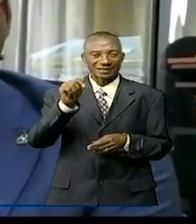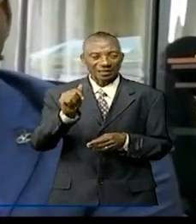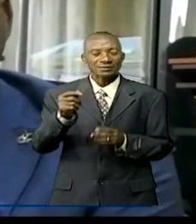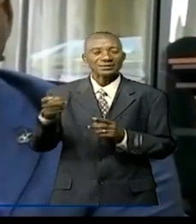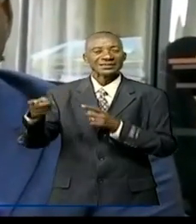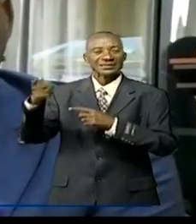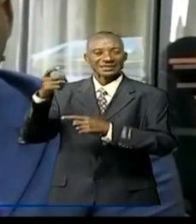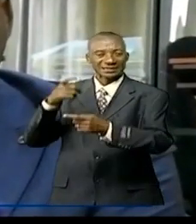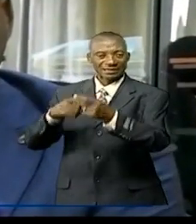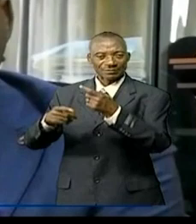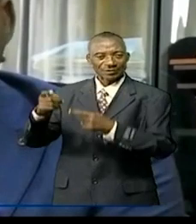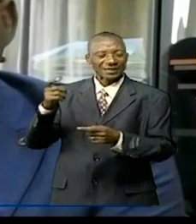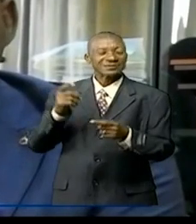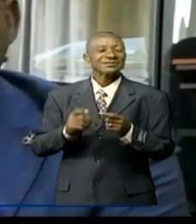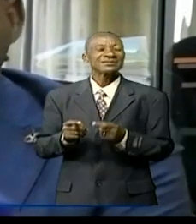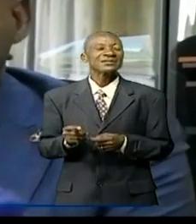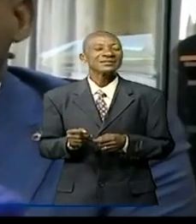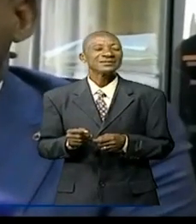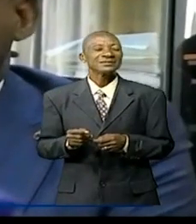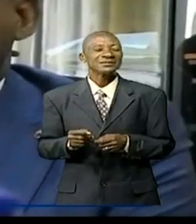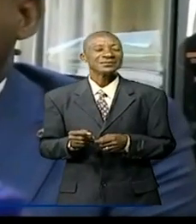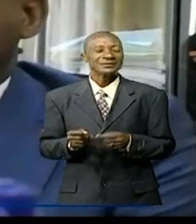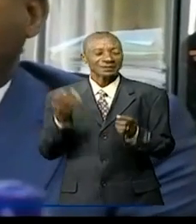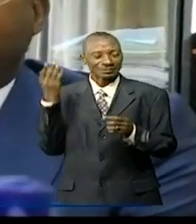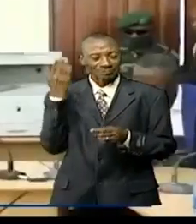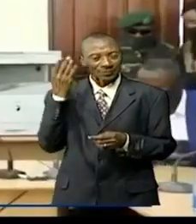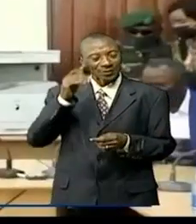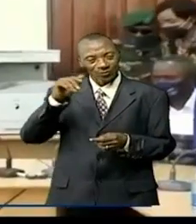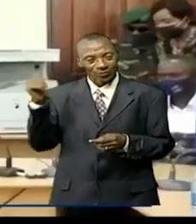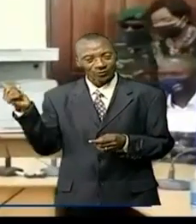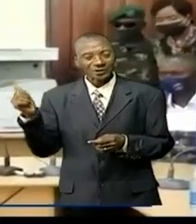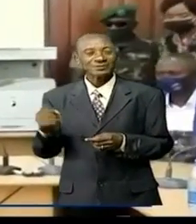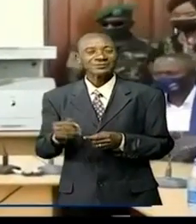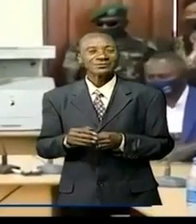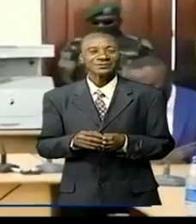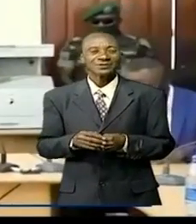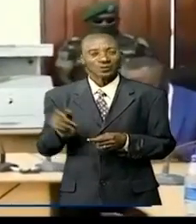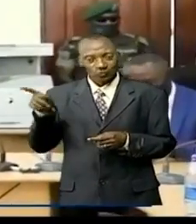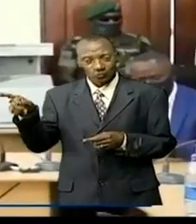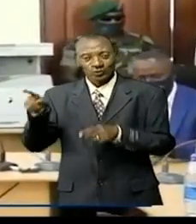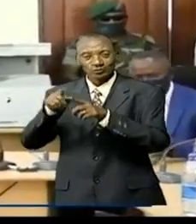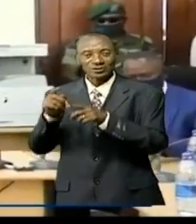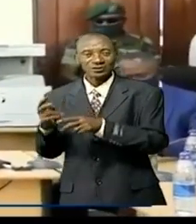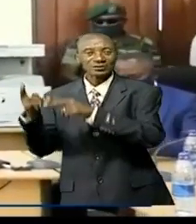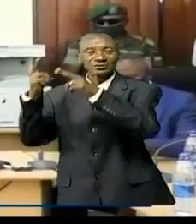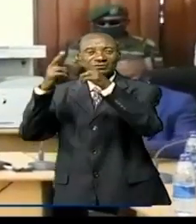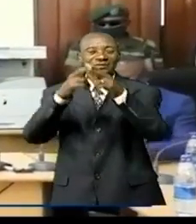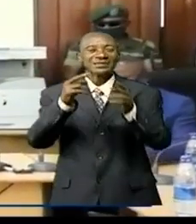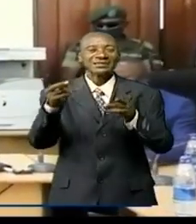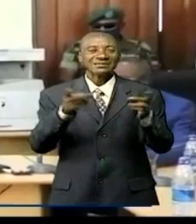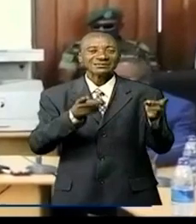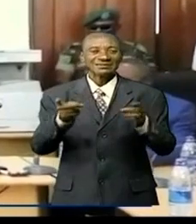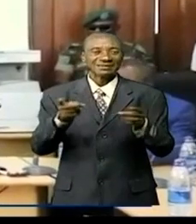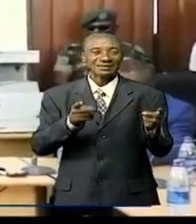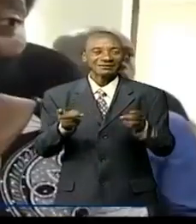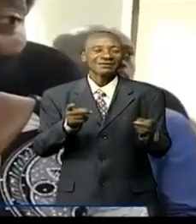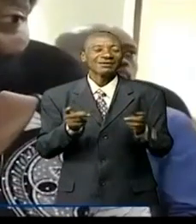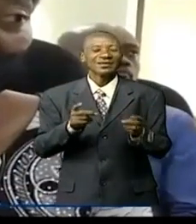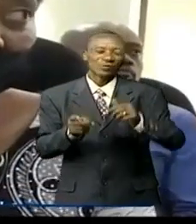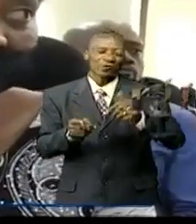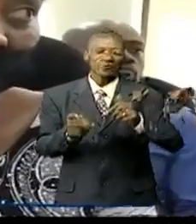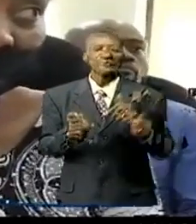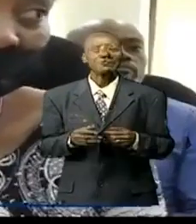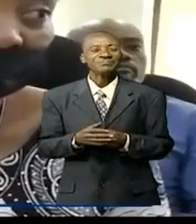poste M. Désiré Benoît Nianda Malanda, qui est promu au poste de directeur d'audit interne à